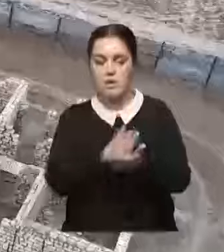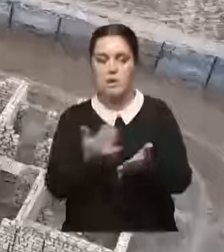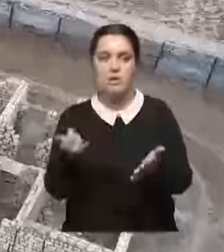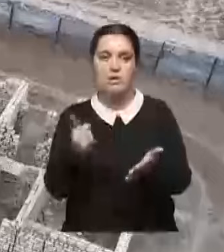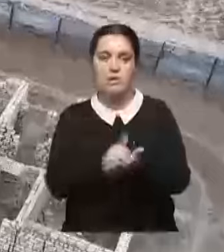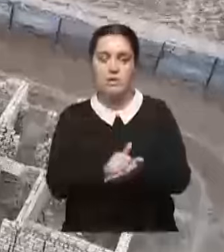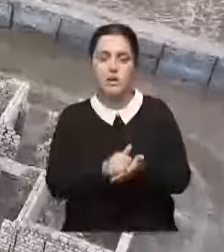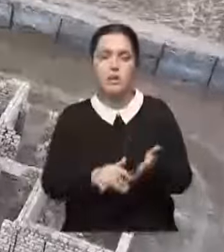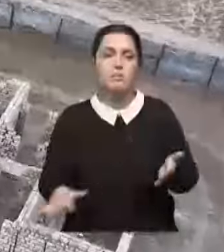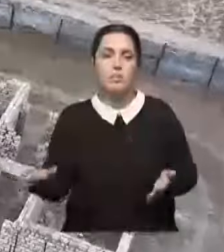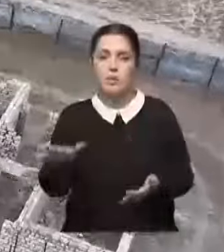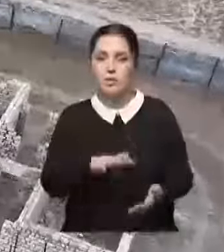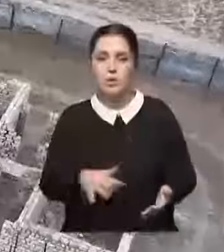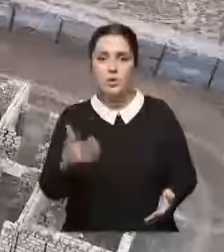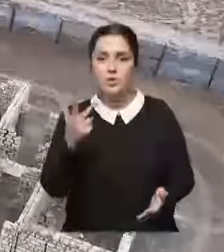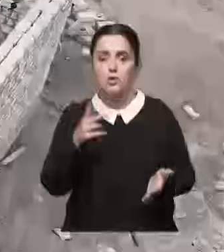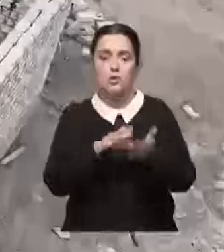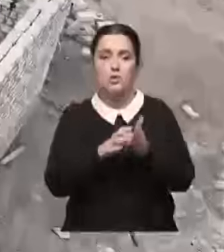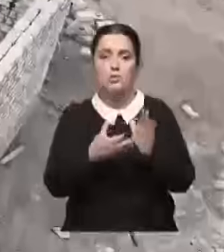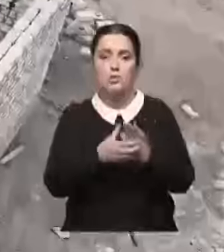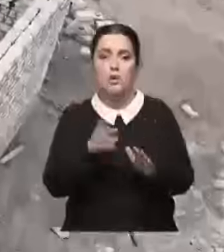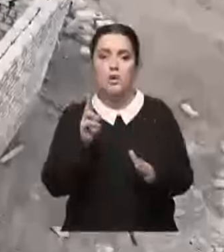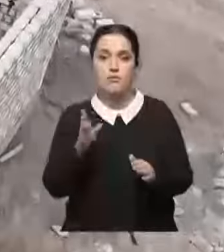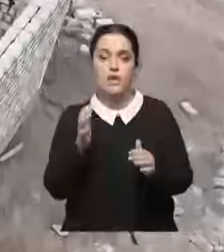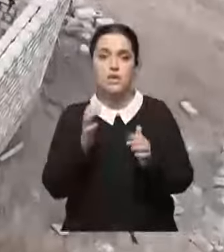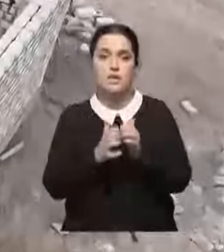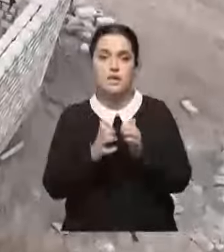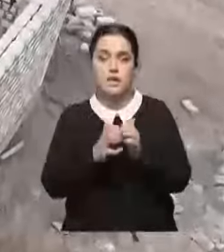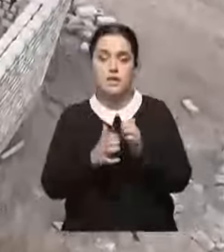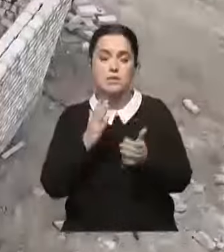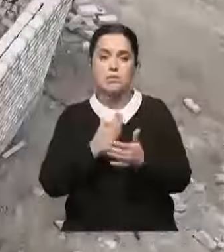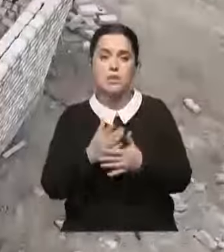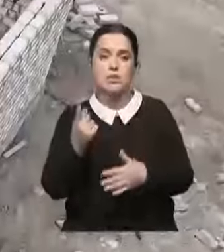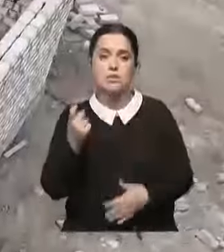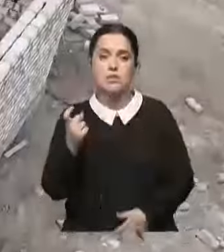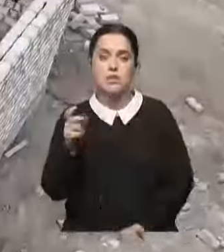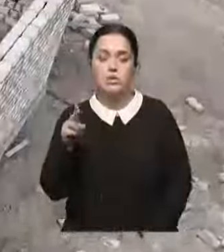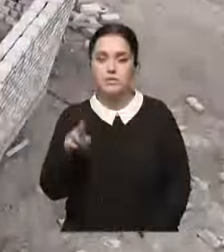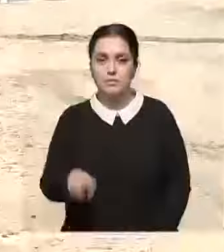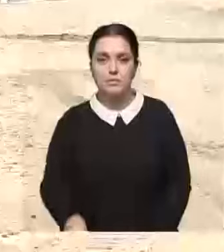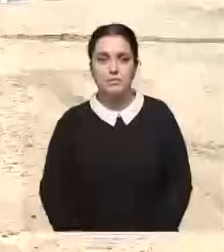коммуникации. Площадь 3-комнатных типовых квартир в среднем составляет 100 квадратных метров.